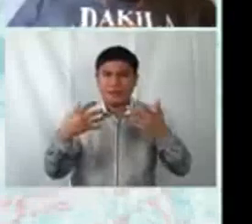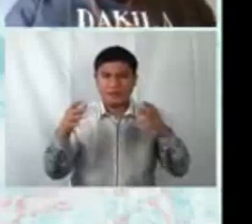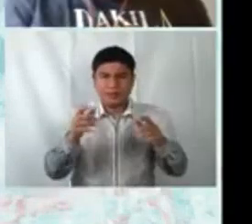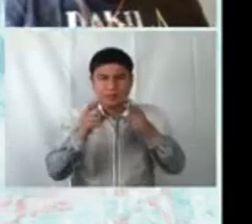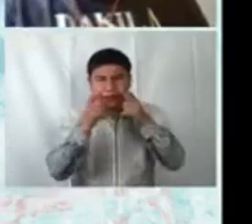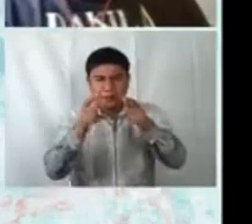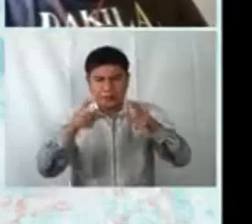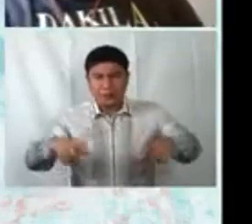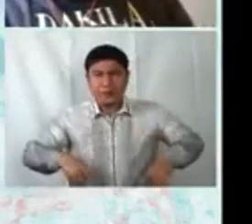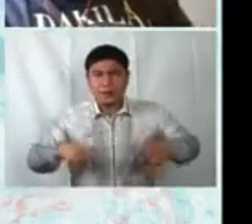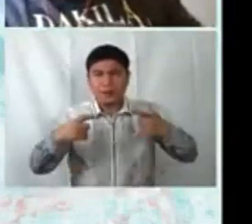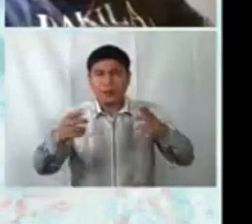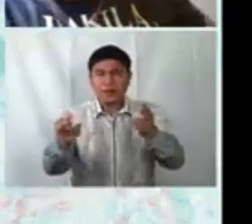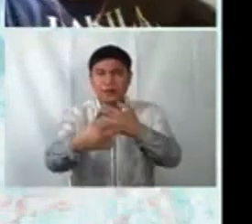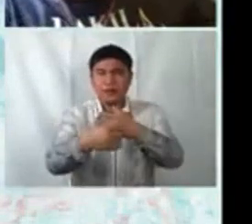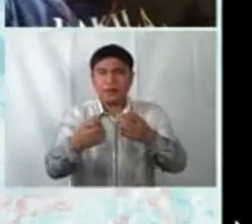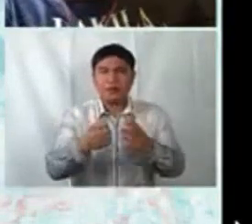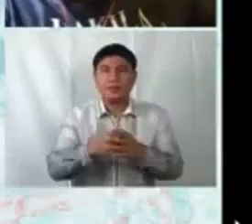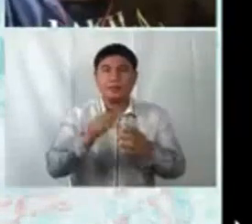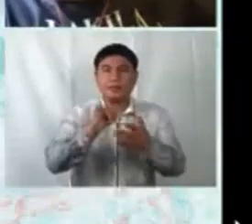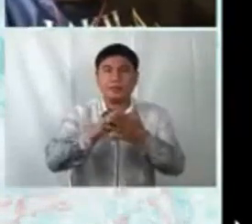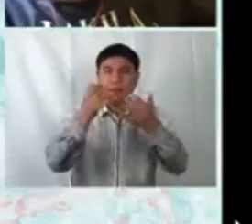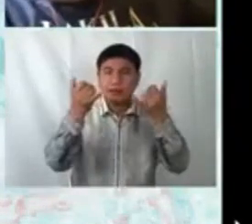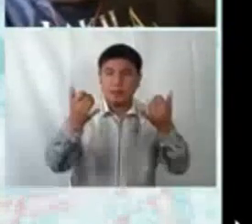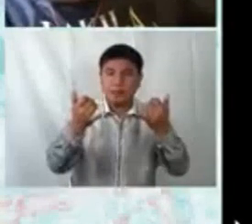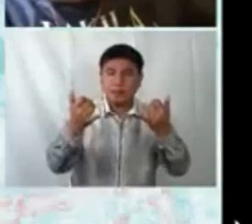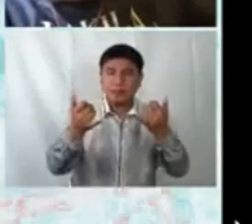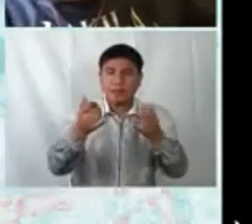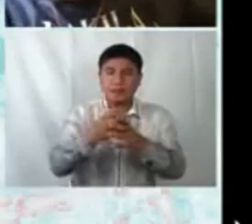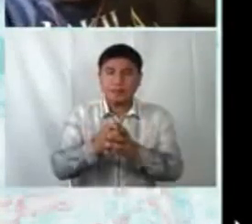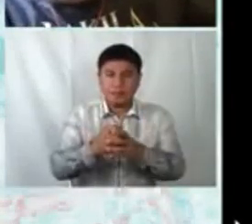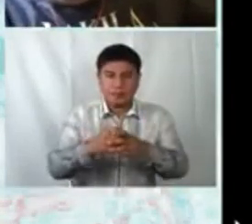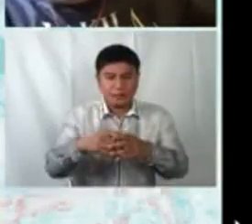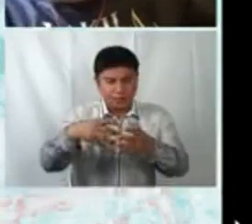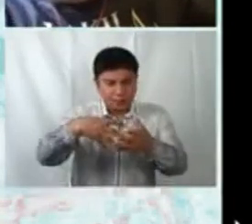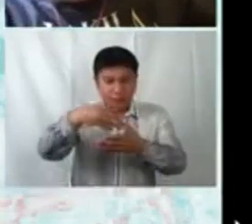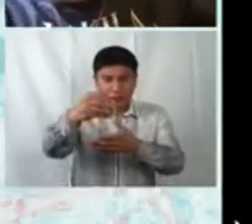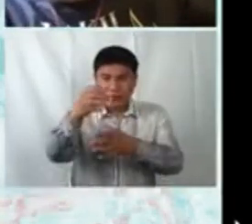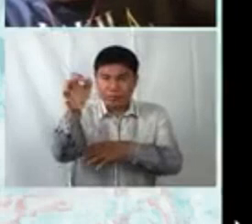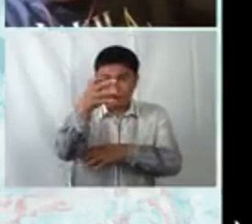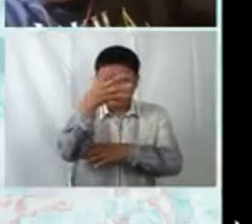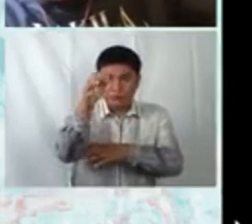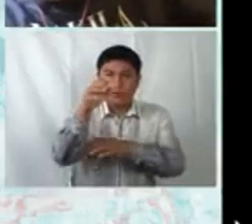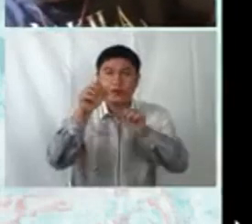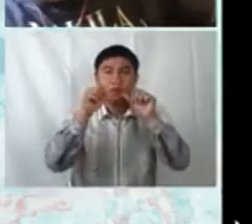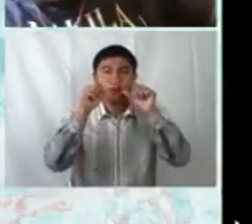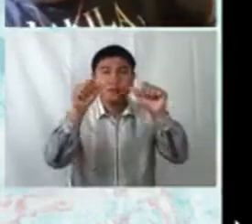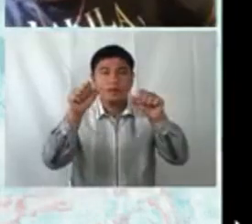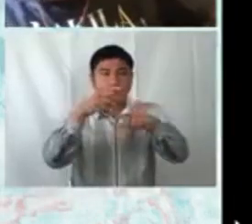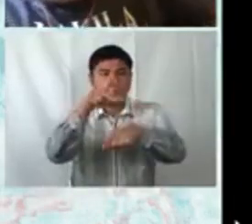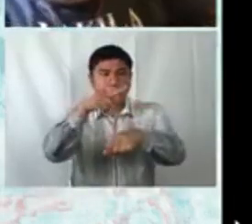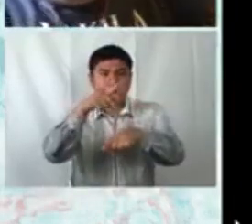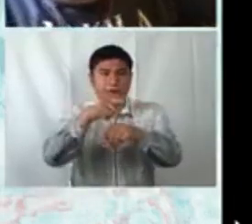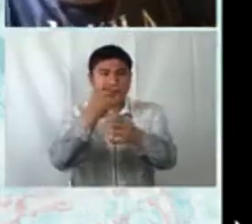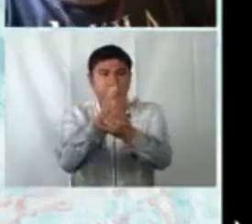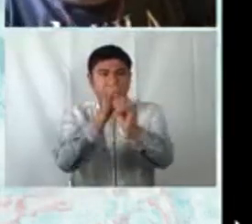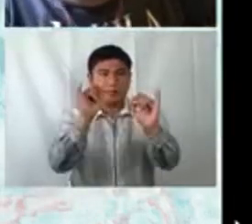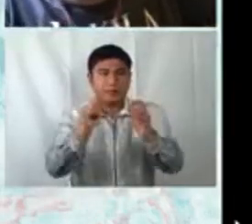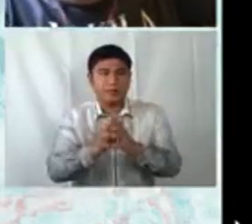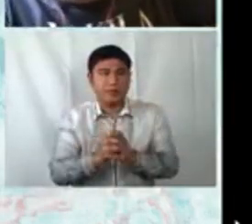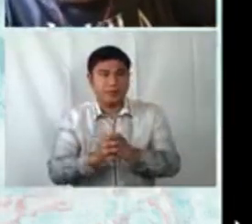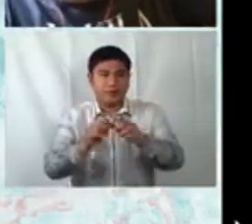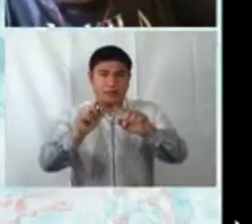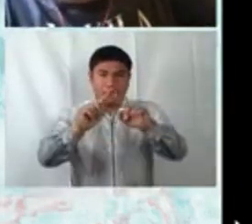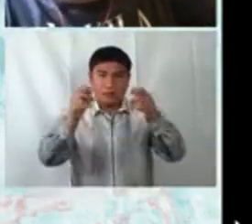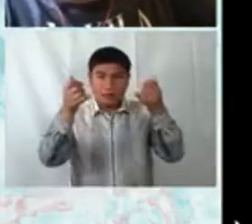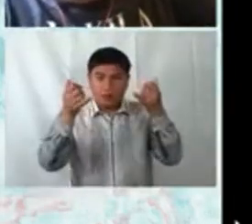nyo? No? So, yung balkonahe, doon po pinaklama yung Philippine Independence. Actually, sa totoo